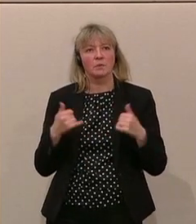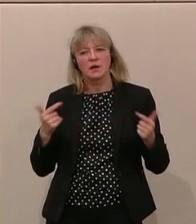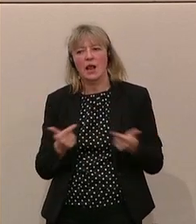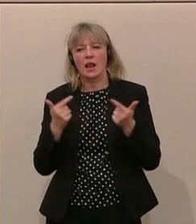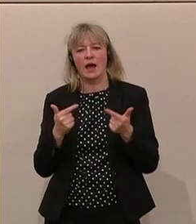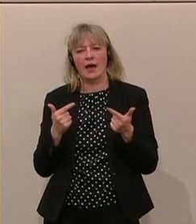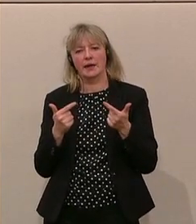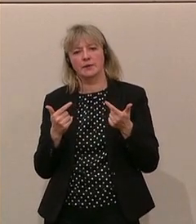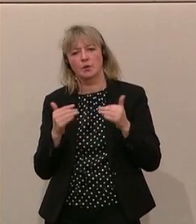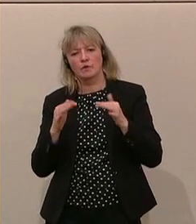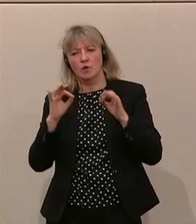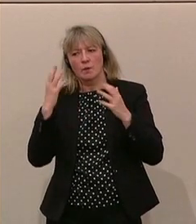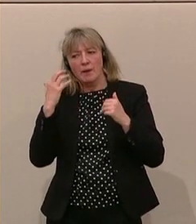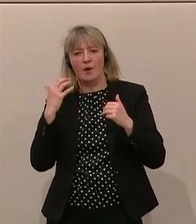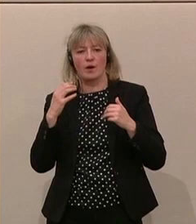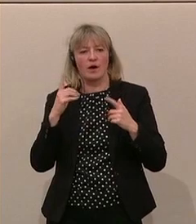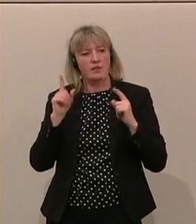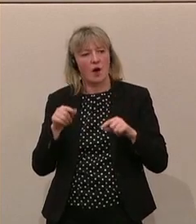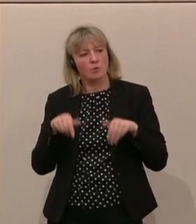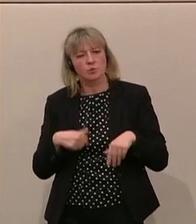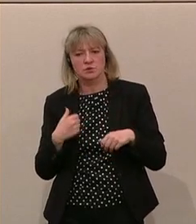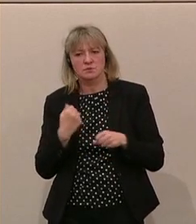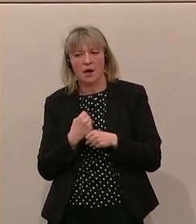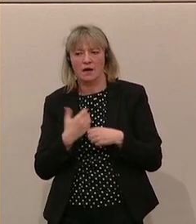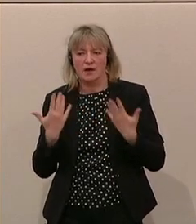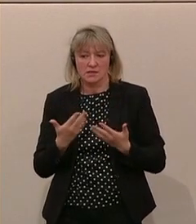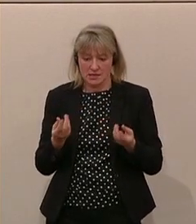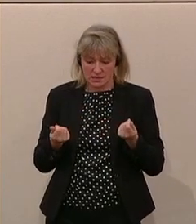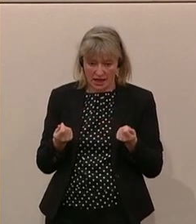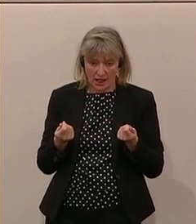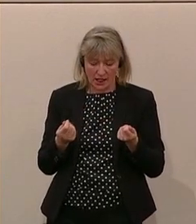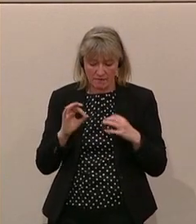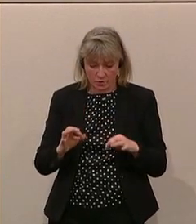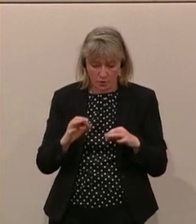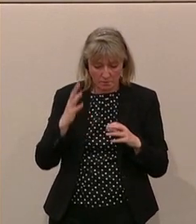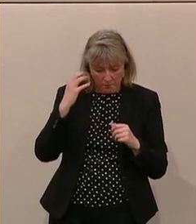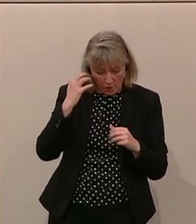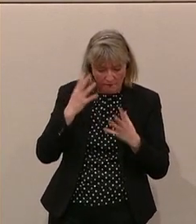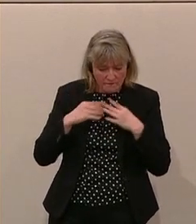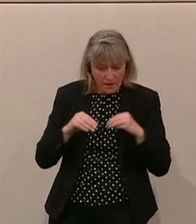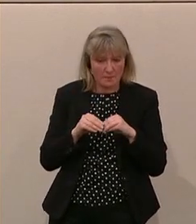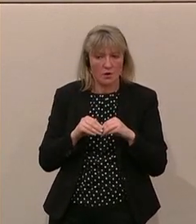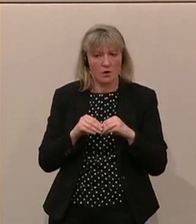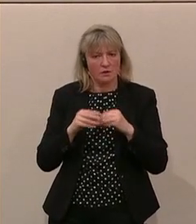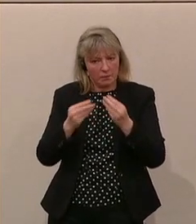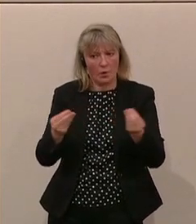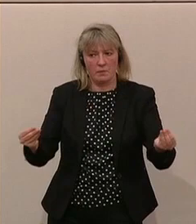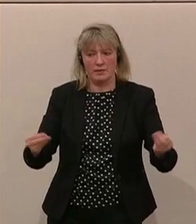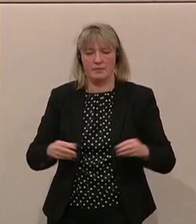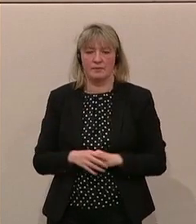Erleichterungen für die Bauern umzusetzen und dafür zu sorgen, dass das Geld bei den bäuerlichen Familienbetrieben